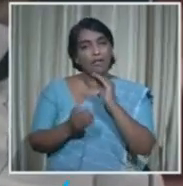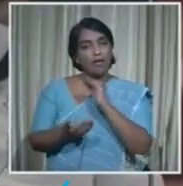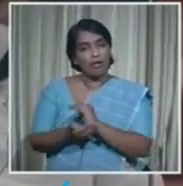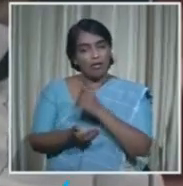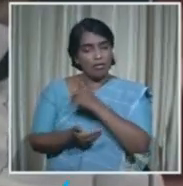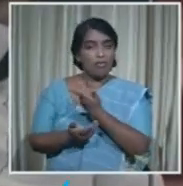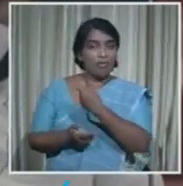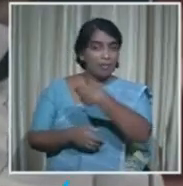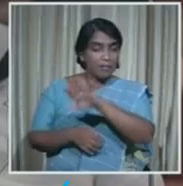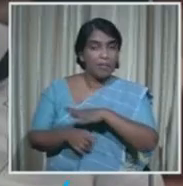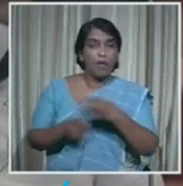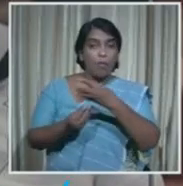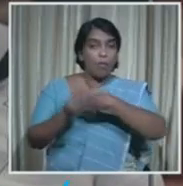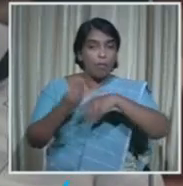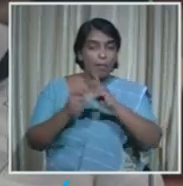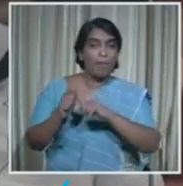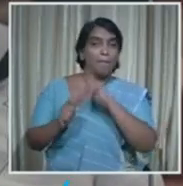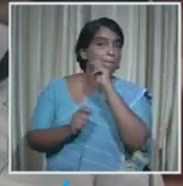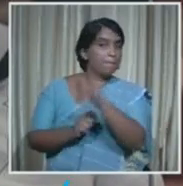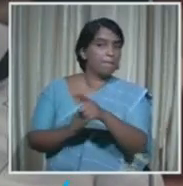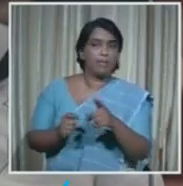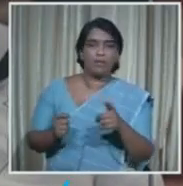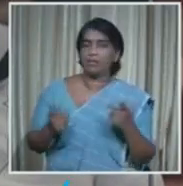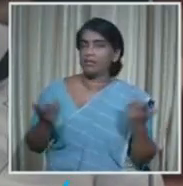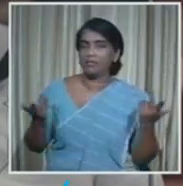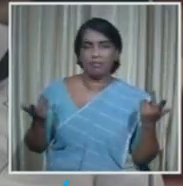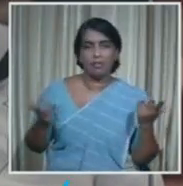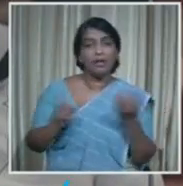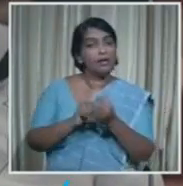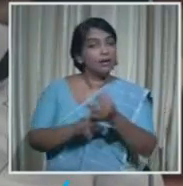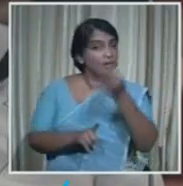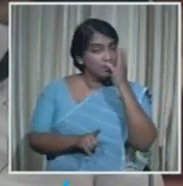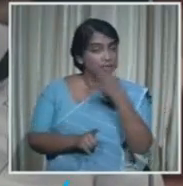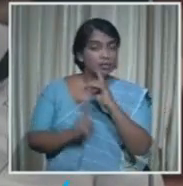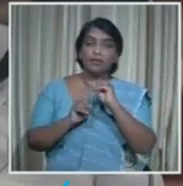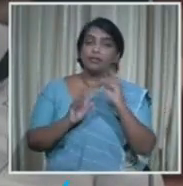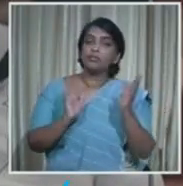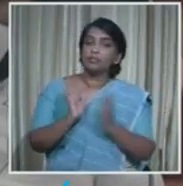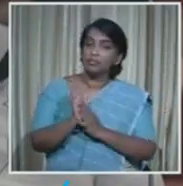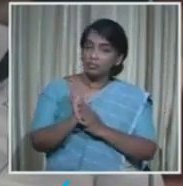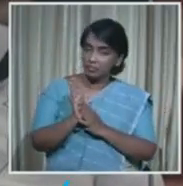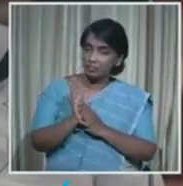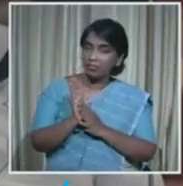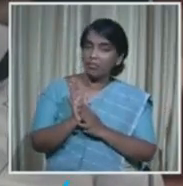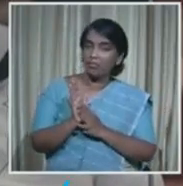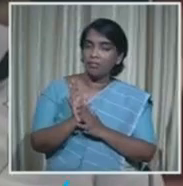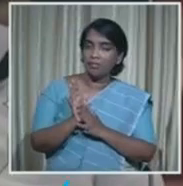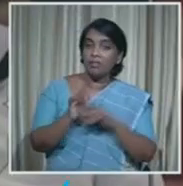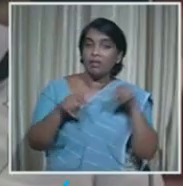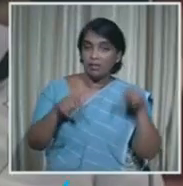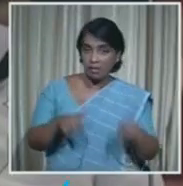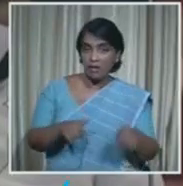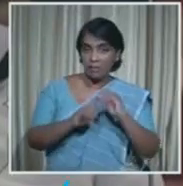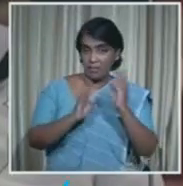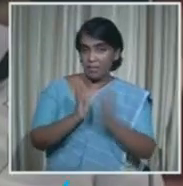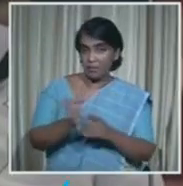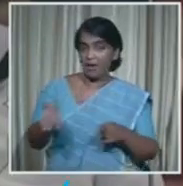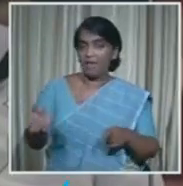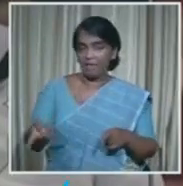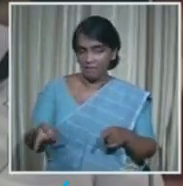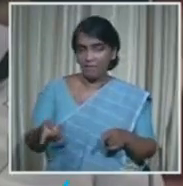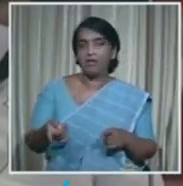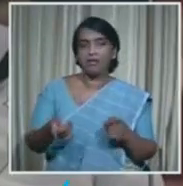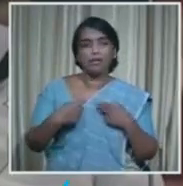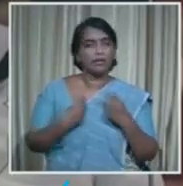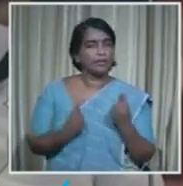ගන්න පොහොරවලට මුදල් ගෙවන්න නැහැ. ජනාධිපතිතුමා අග්‍රාමාත්‍යතුමා අද මෙතන ඉන්නවා. අපි